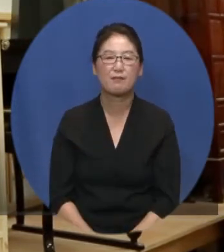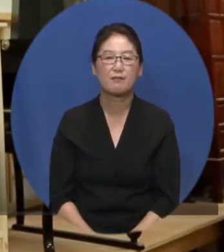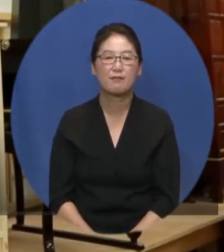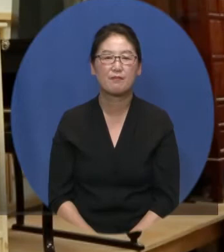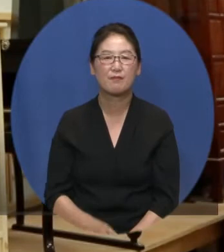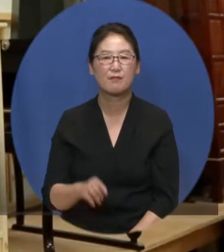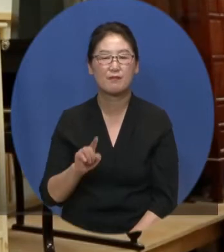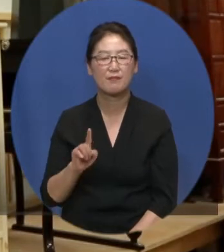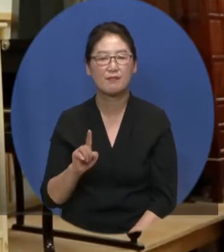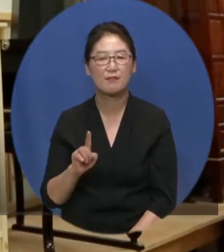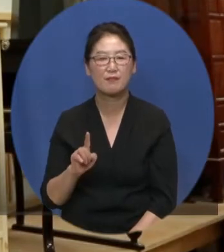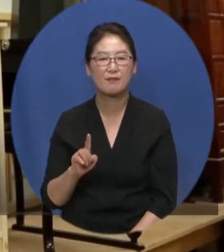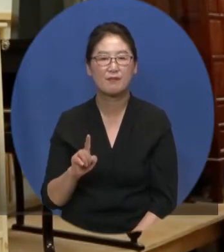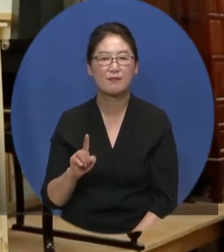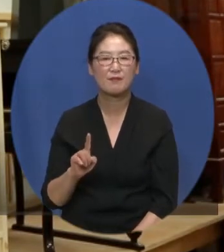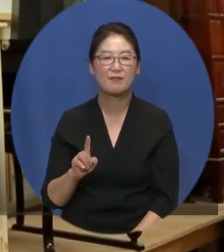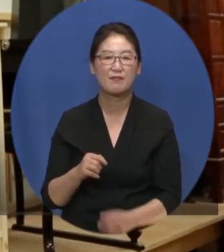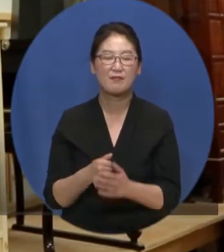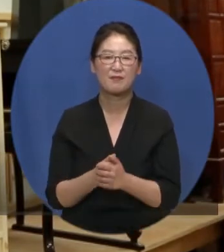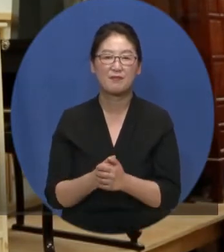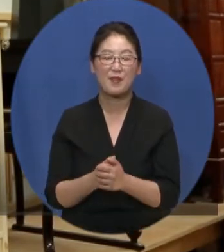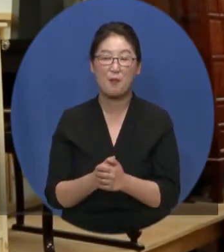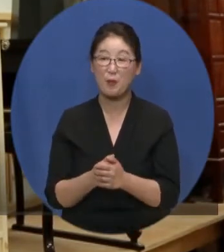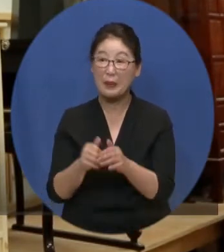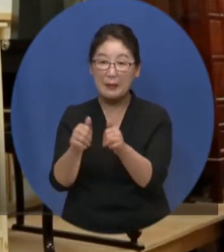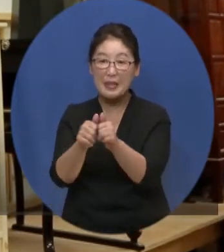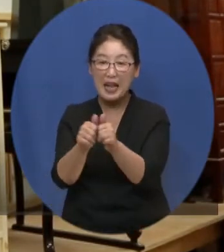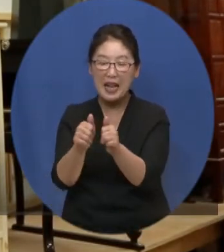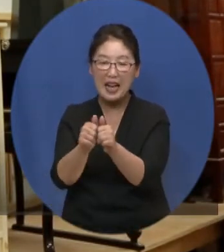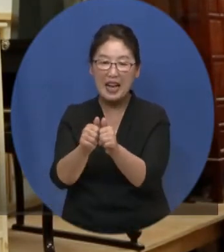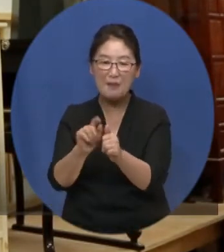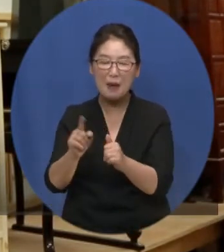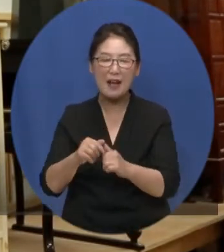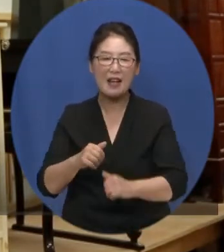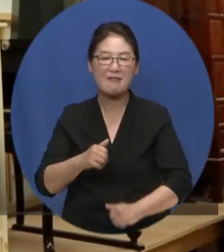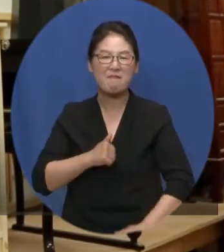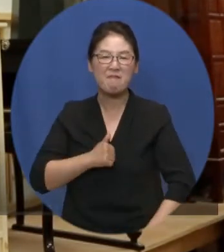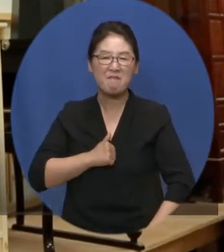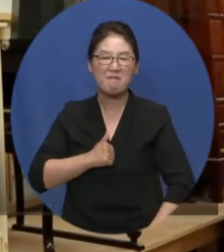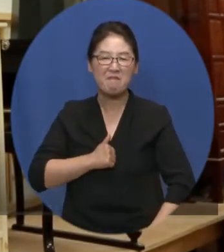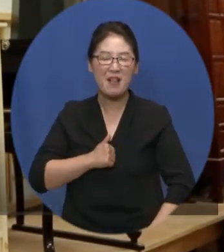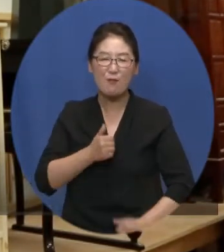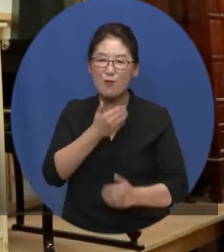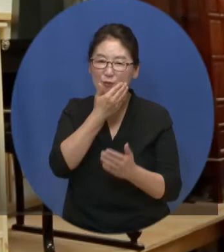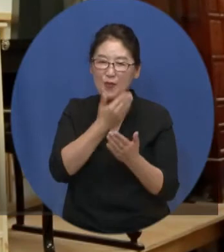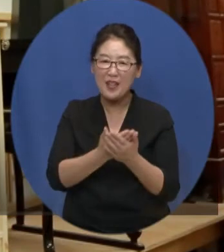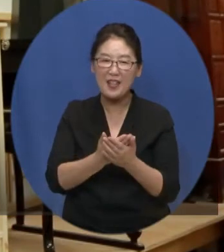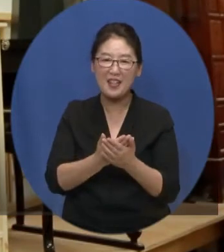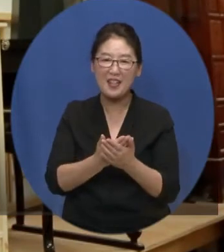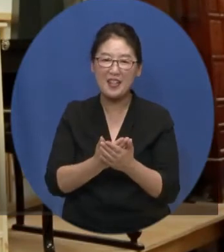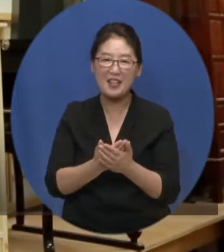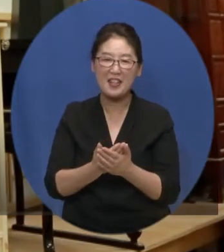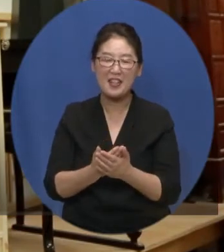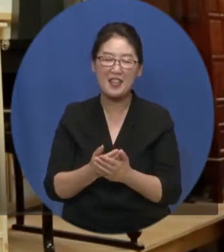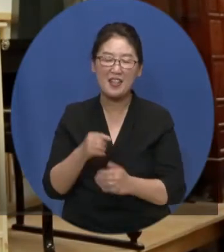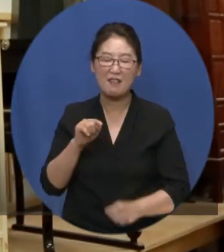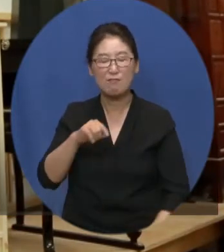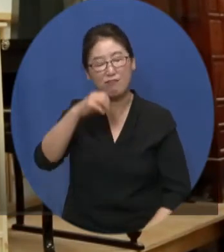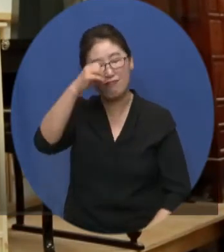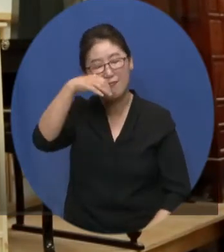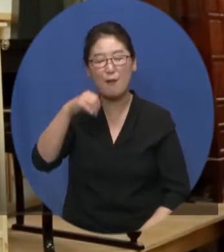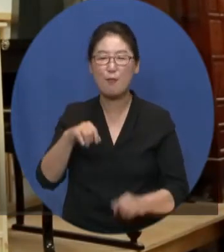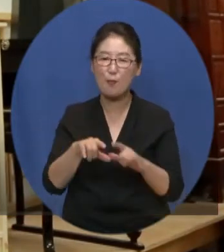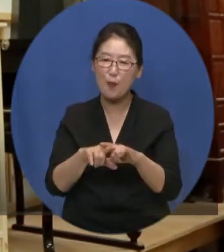보테 봄 남자 라는 사람은 자존심 하나로 먹고 살잖아요 세계 그렇게 살다가